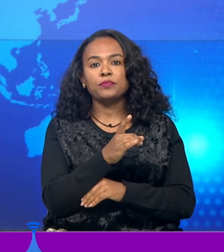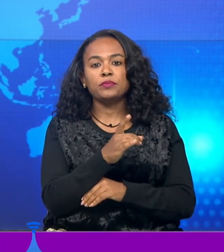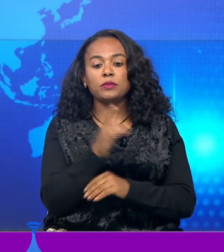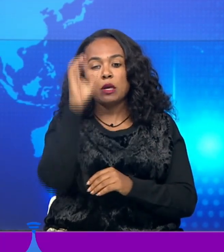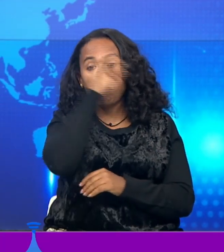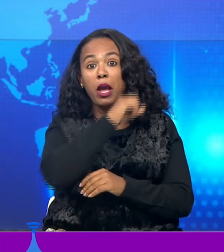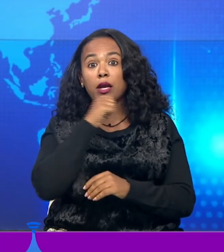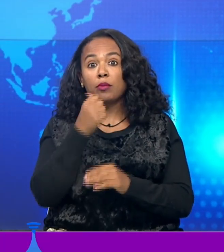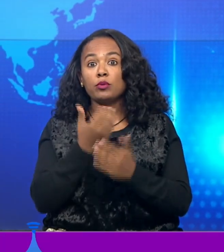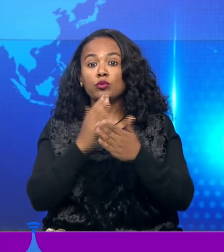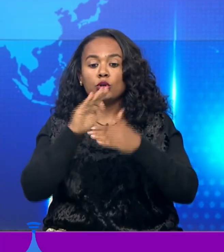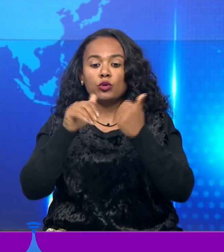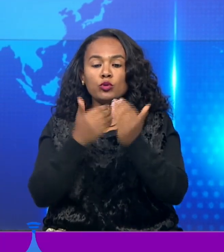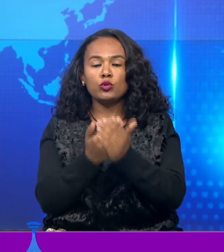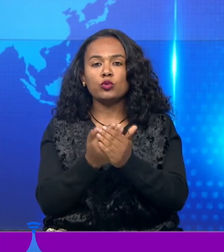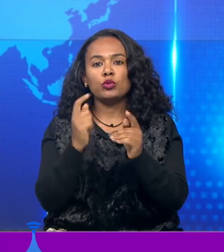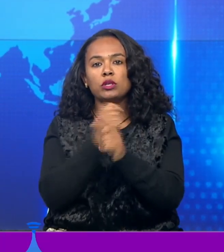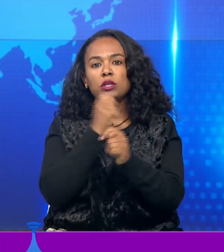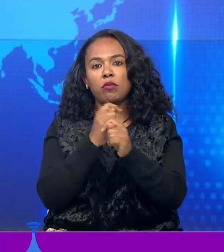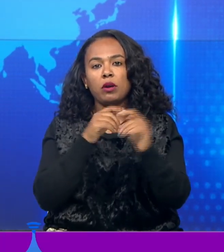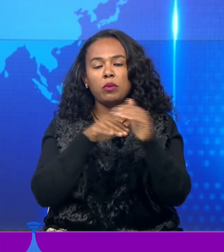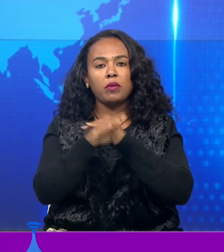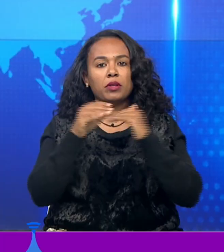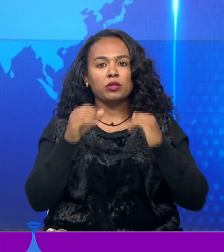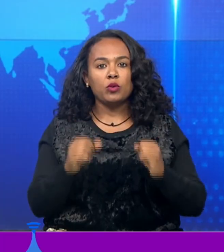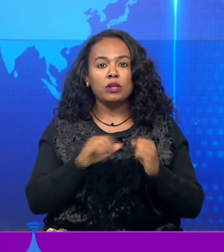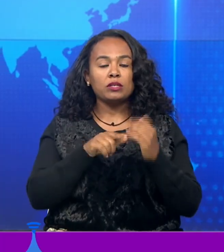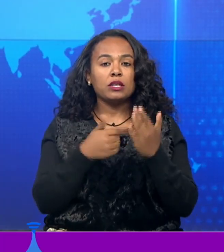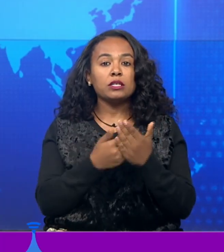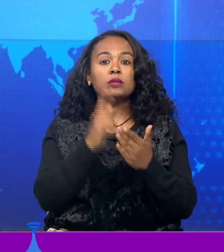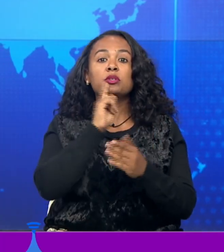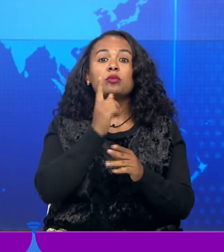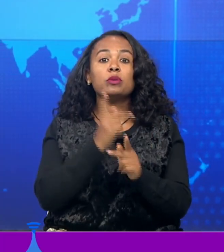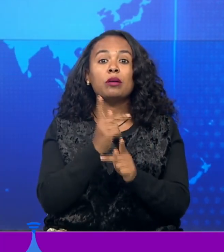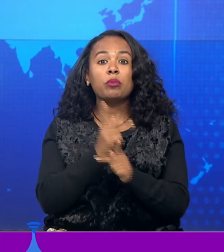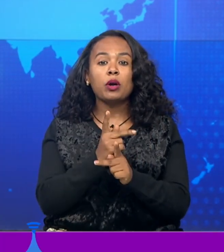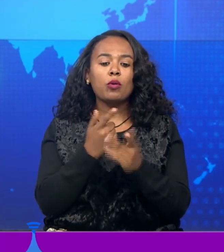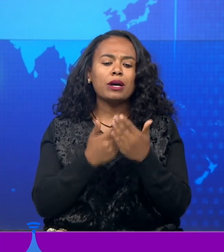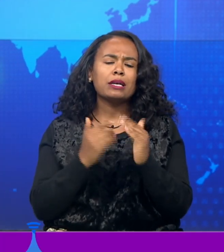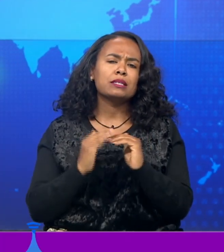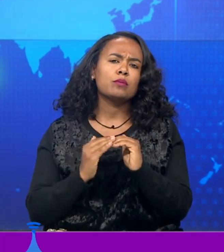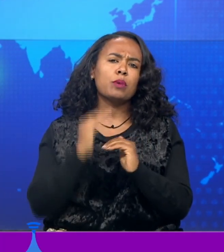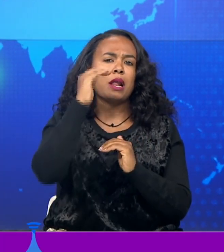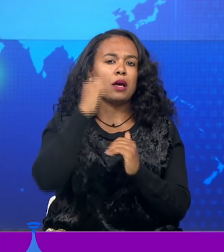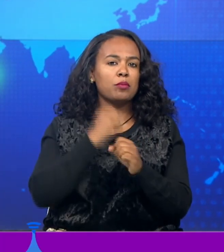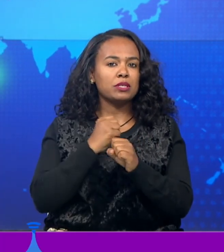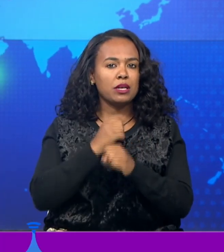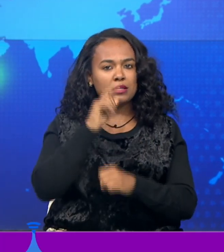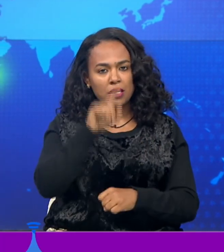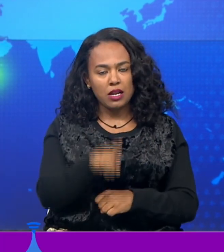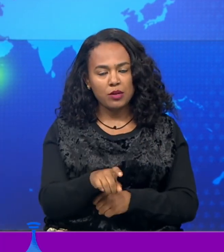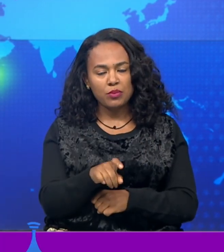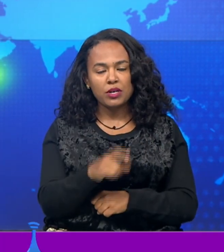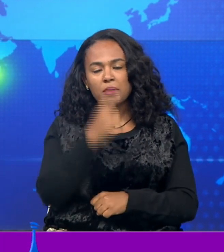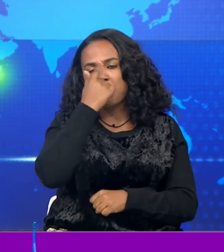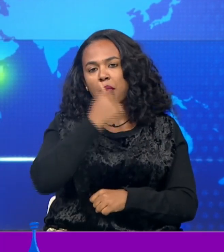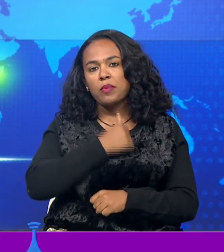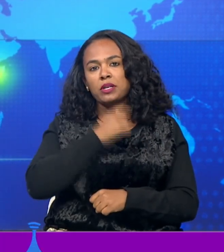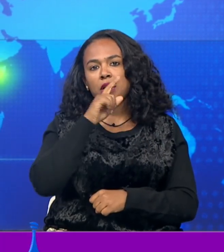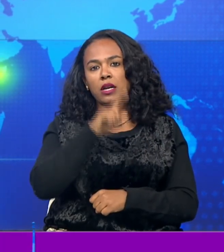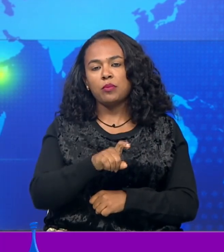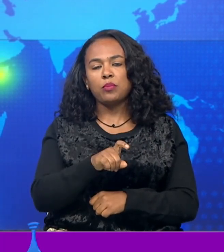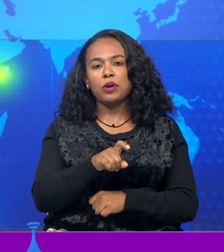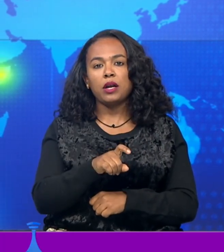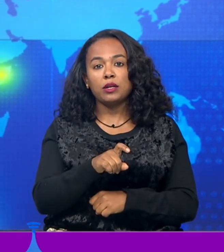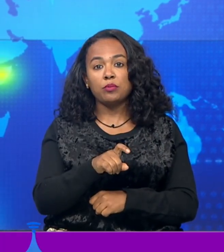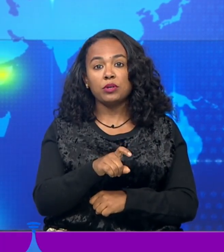የማይገመቱ ነገሮች ሁሉ ወደ ተግባር መግባት ተችሏል። ስለዚህ ምንድነው የሚጠበቀው? ከዚህ በላይ መስራት እንዳለብህ ማመን አለብህ። ገና ከመግባት